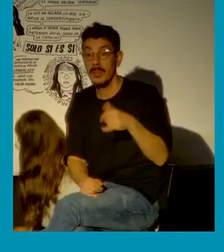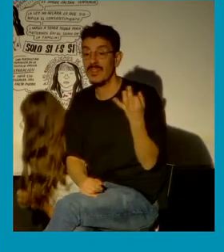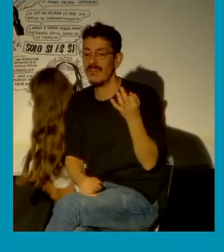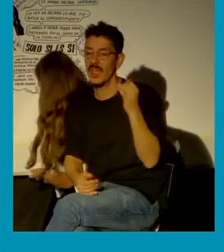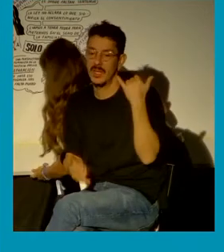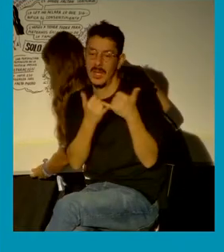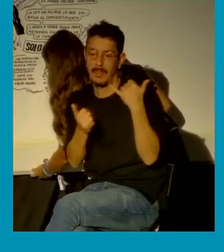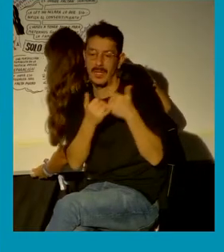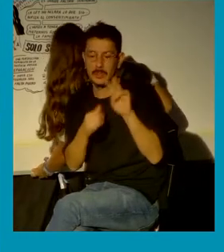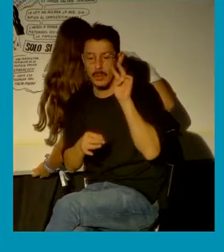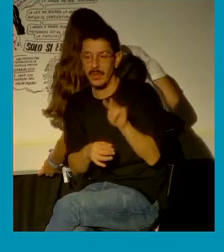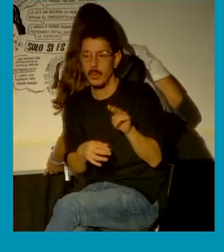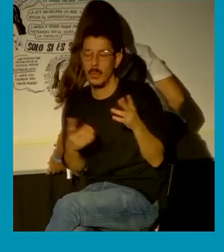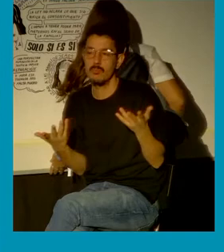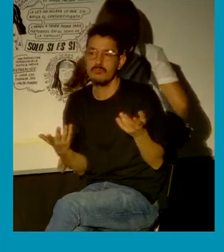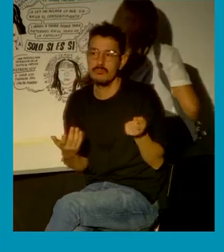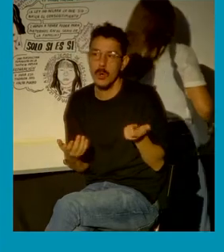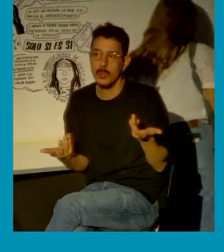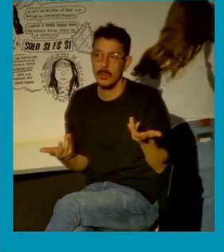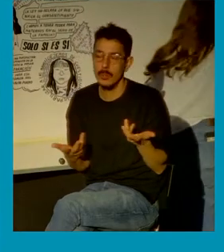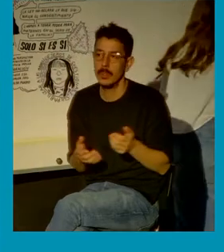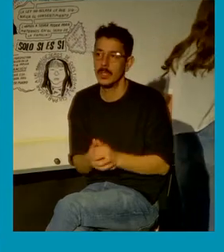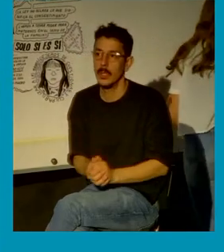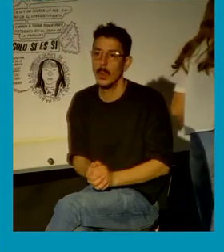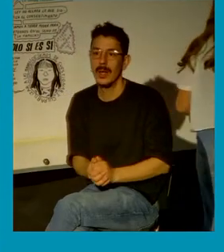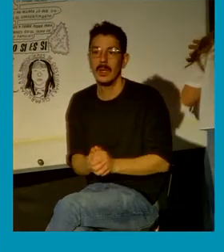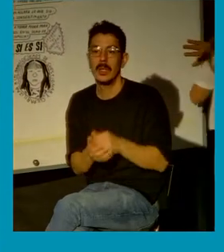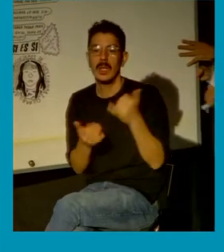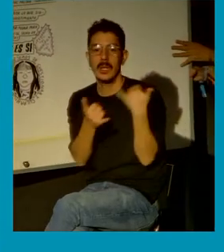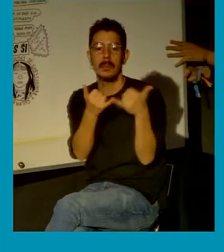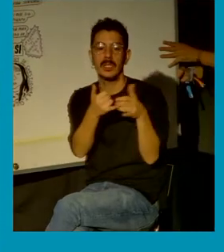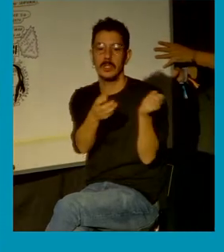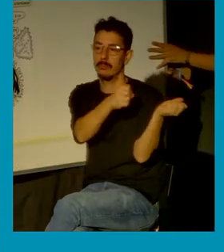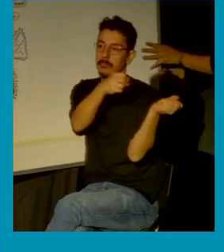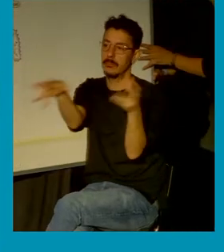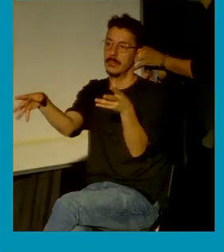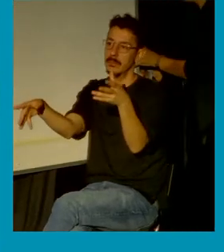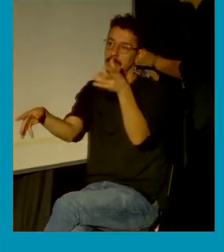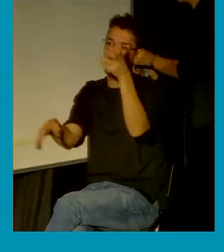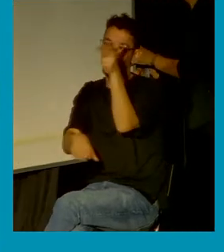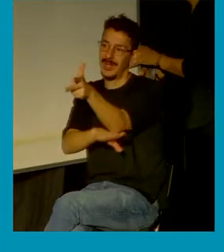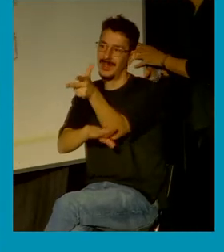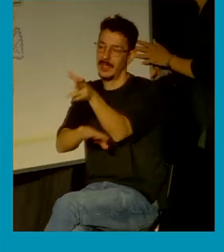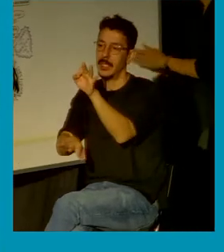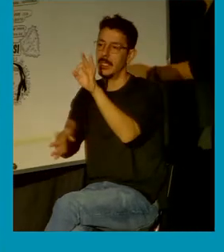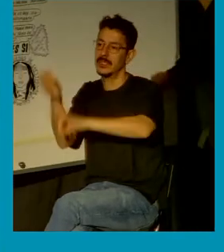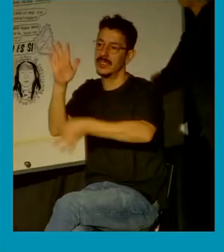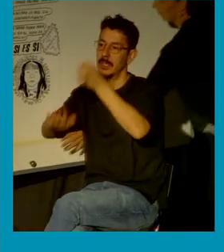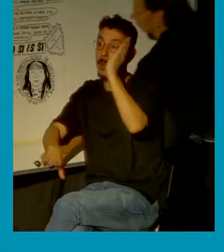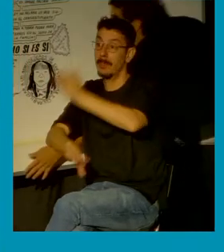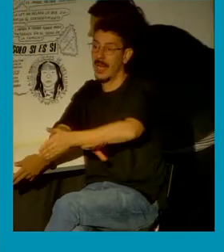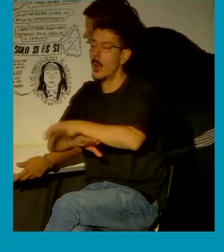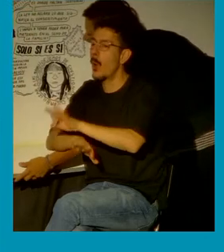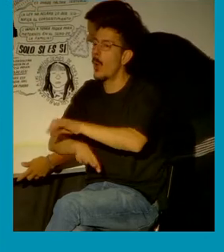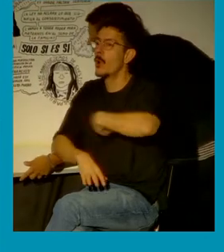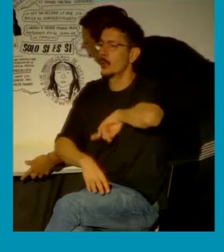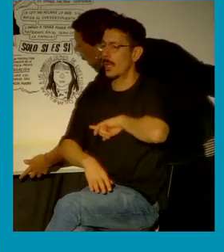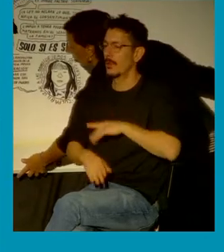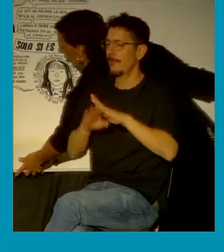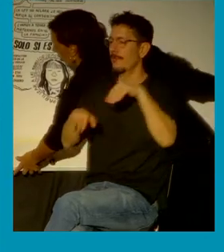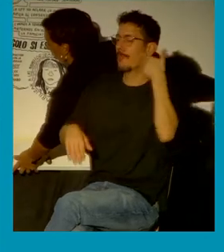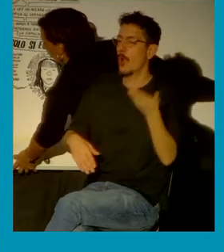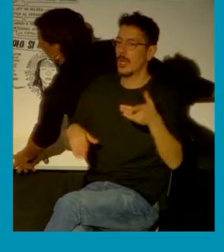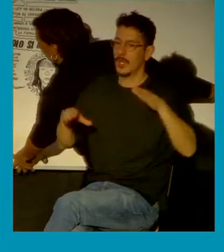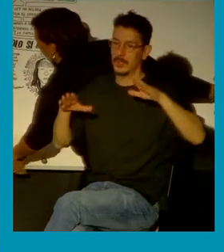la deixem en mans del dret i del sistema penal o si hem de buscar també reparació feminista fora